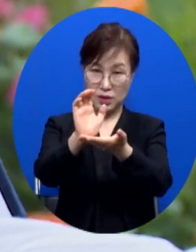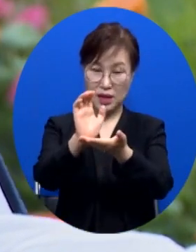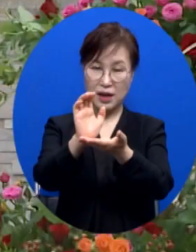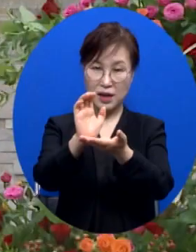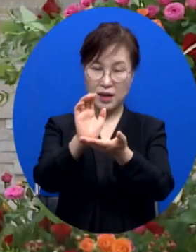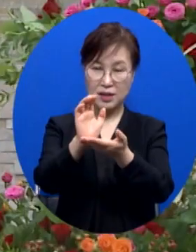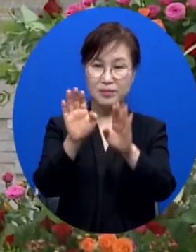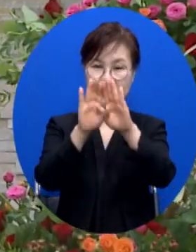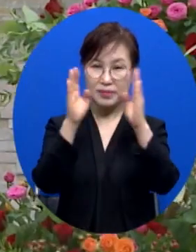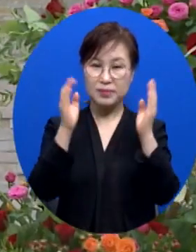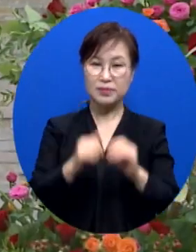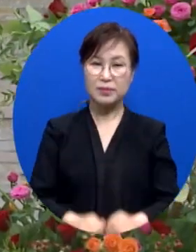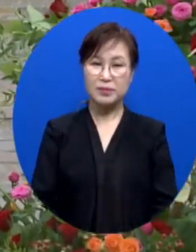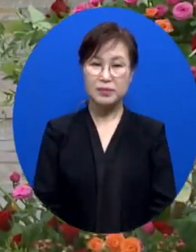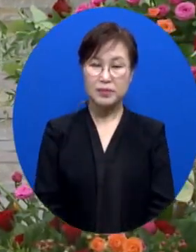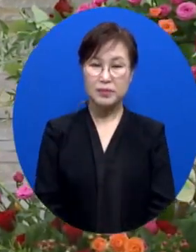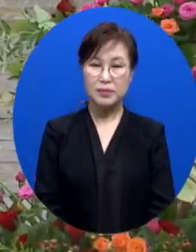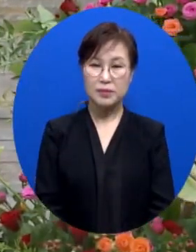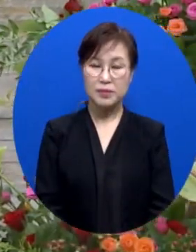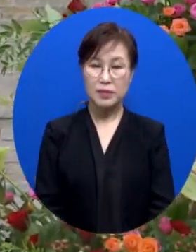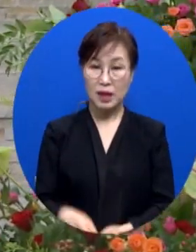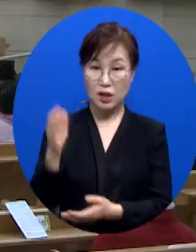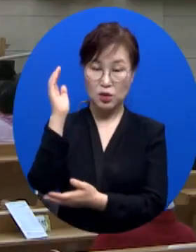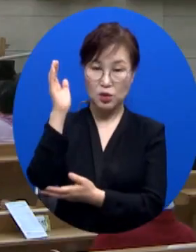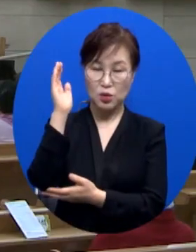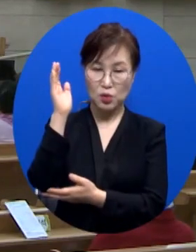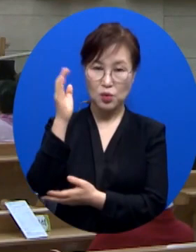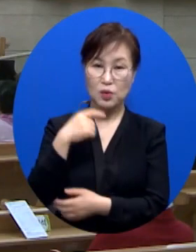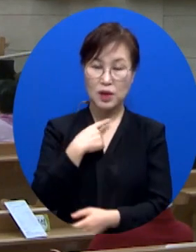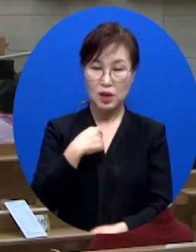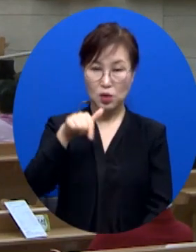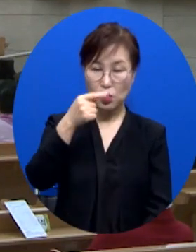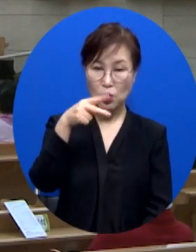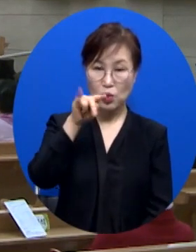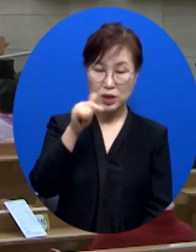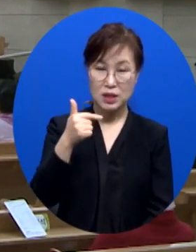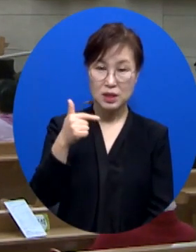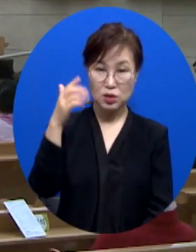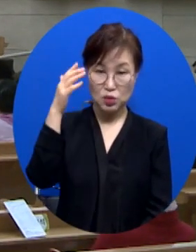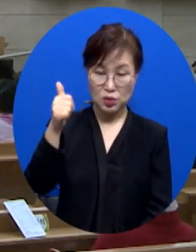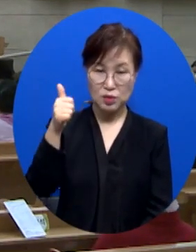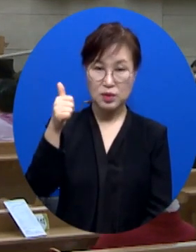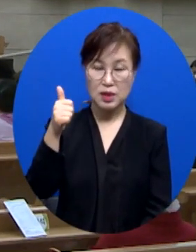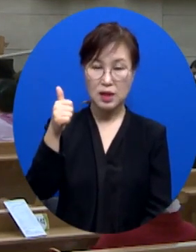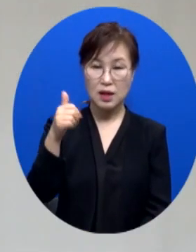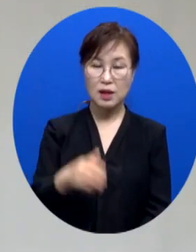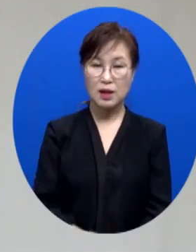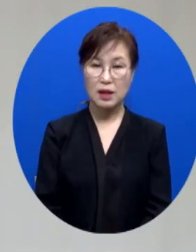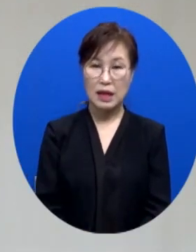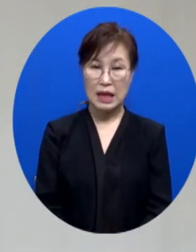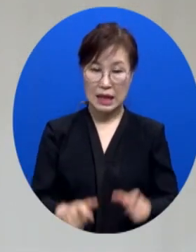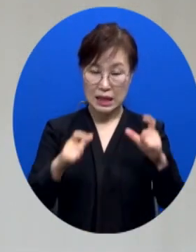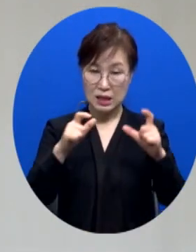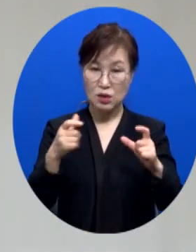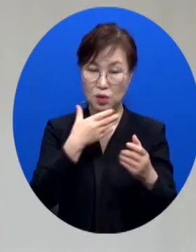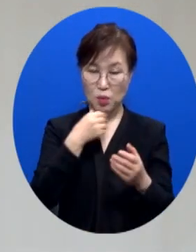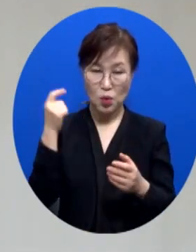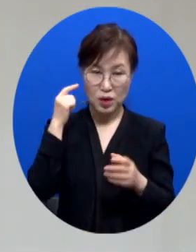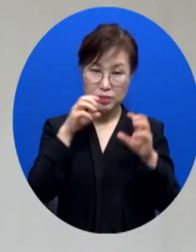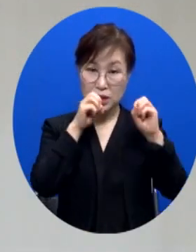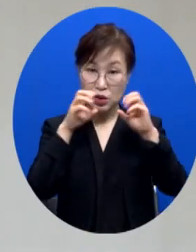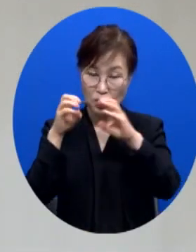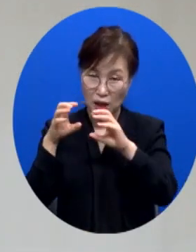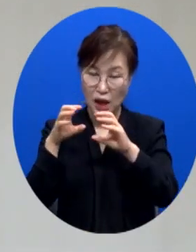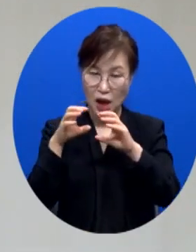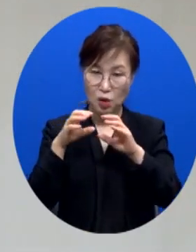등을 진행했습니다. 설교에서 신원화 고신대학 원장은 서문로교회가 지역에 복음을 전하고